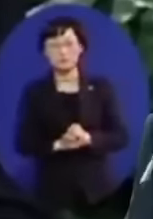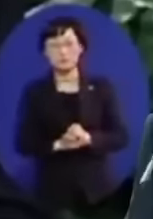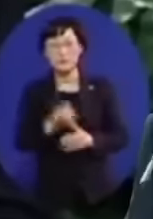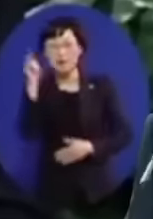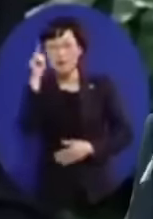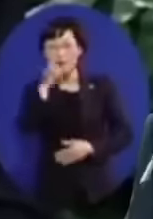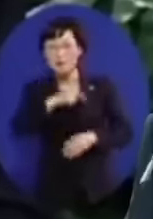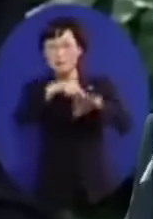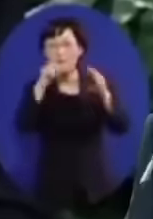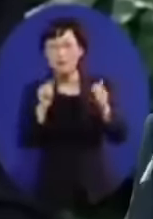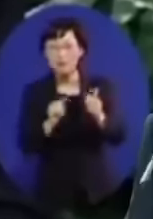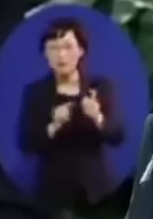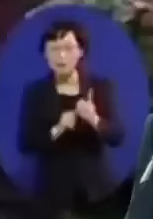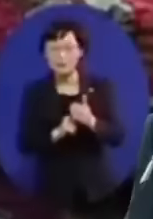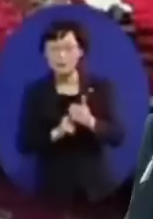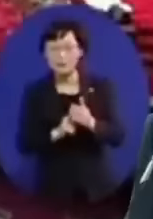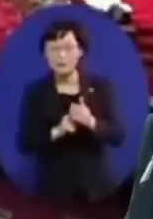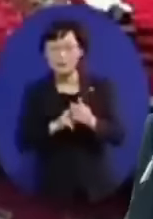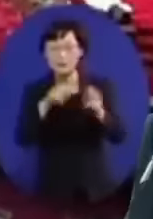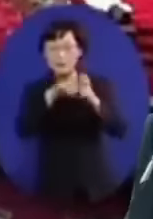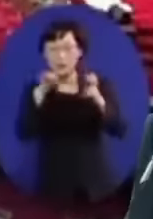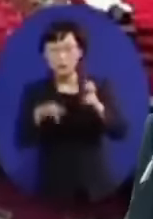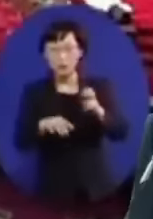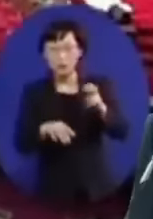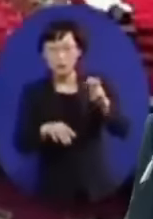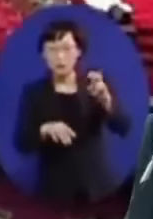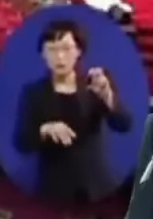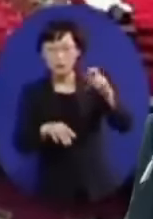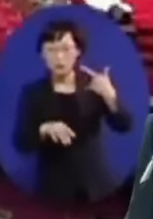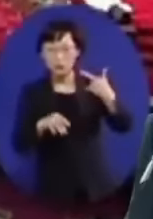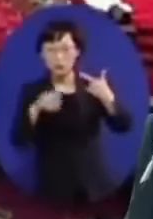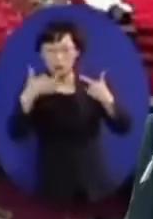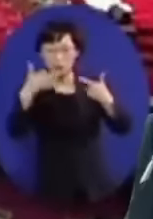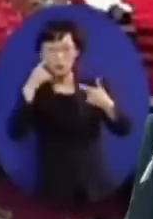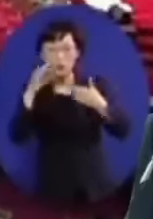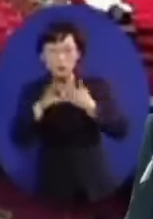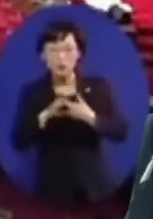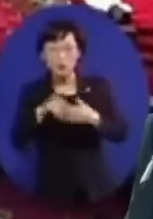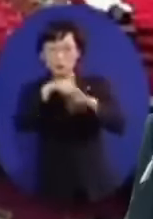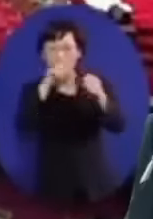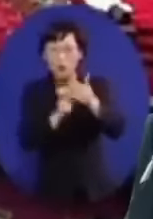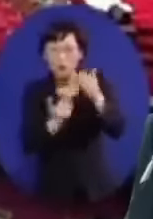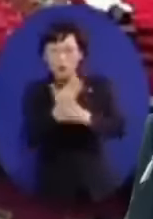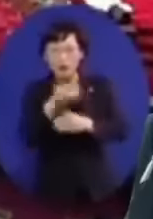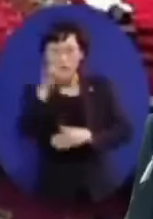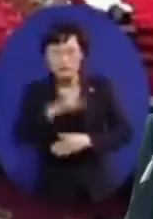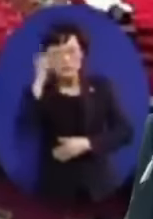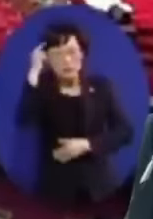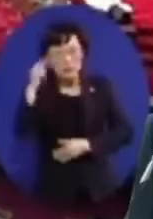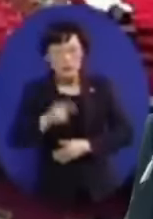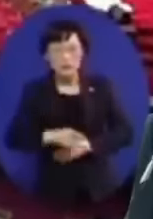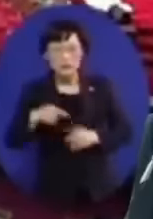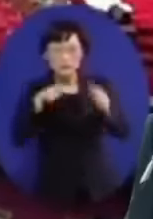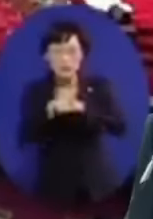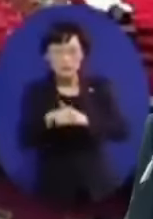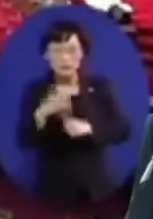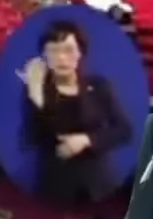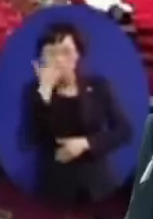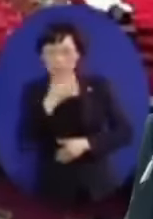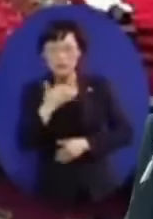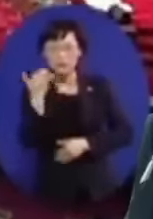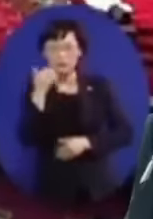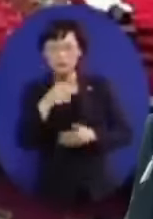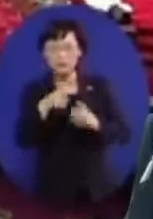악한 마음이 있지 않습니까? 마태복음 15장 19절에 마음에서 나오는 것은 악한 생각과 살인과 간음과 음란과 도둑질과